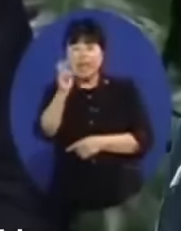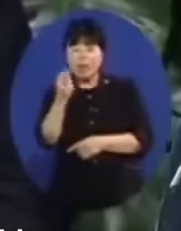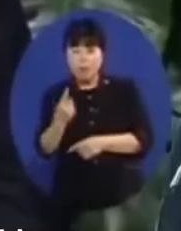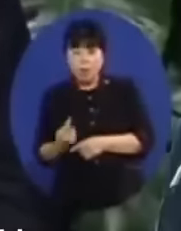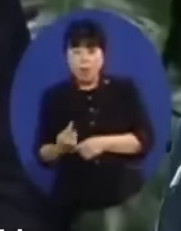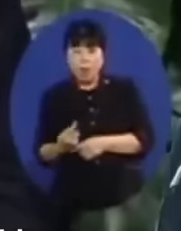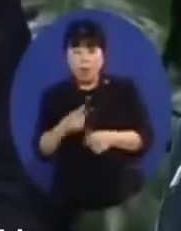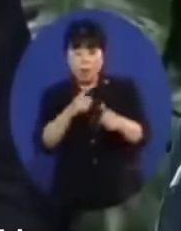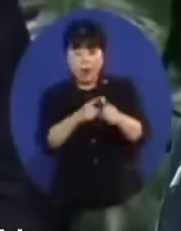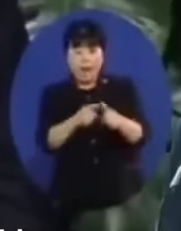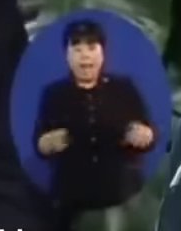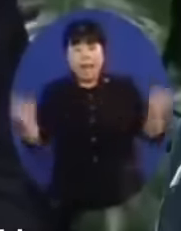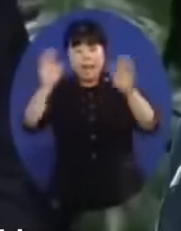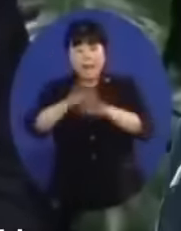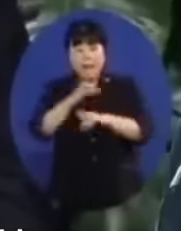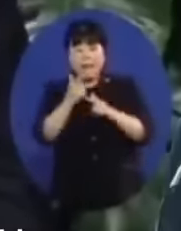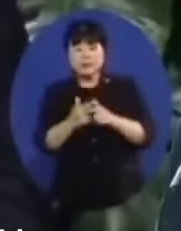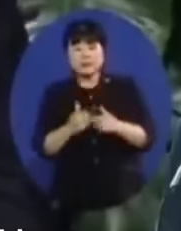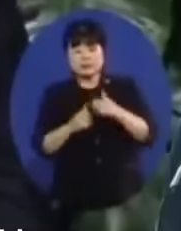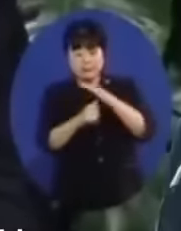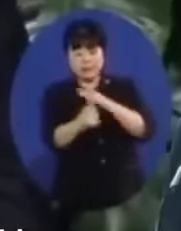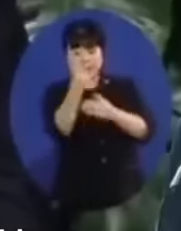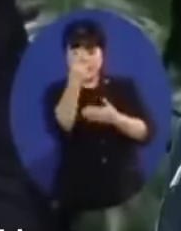밤에 예수님을 찾아와서